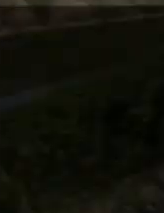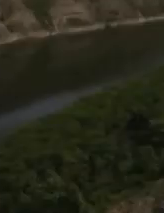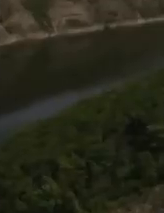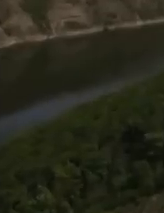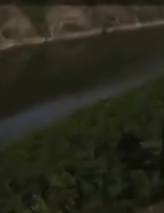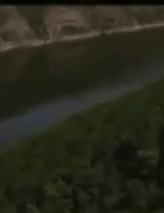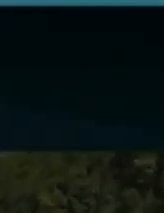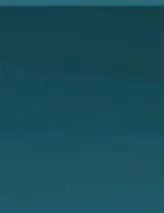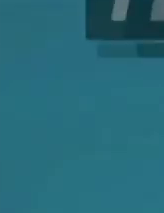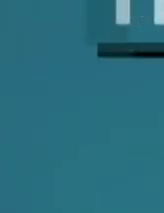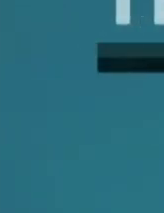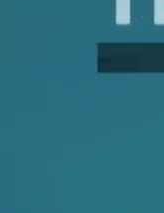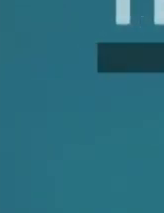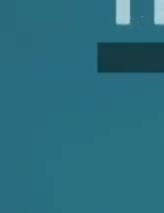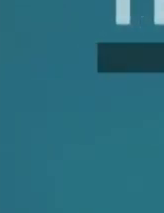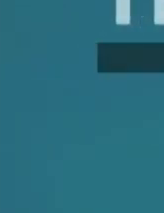Музика